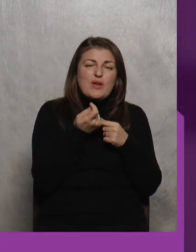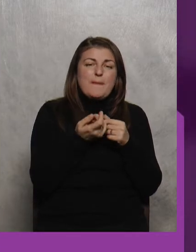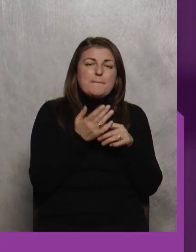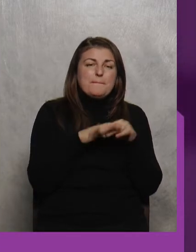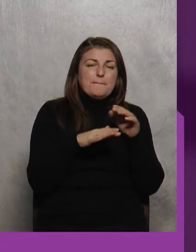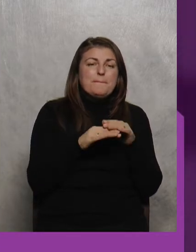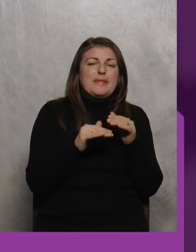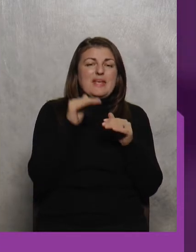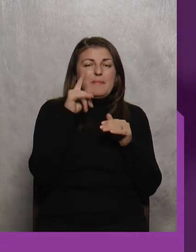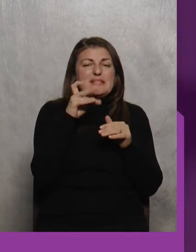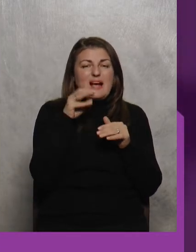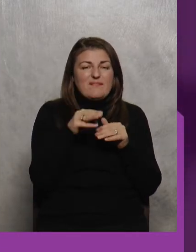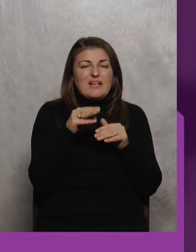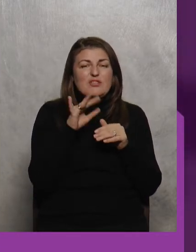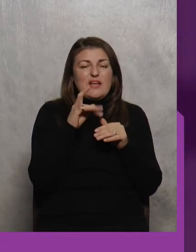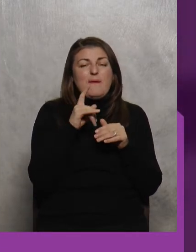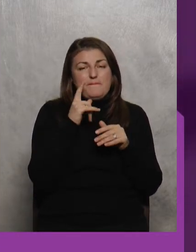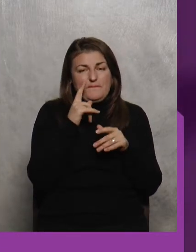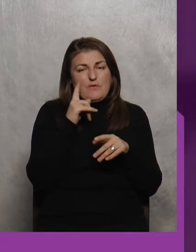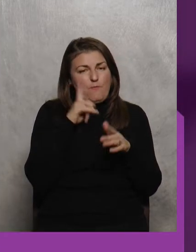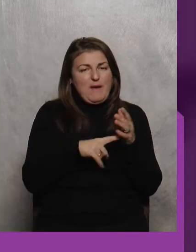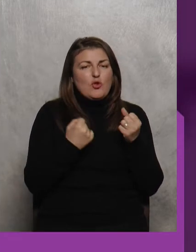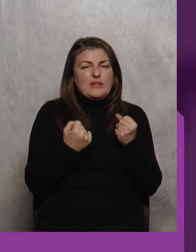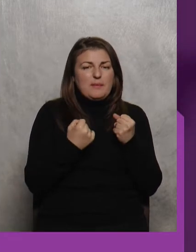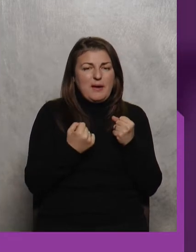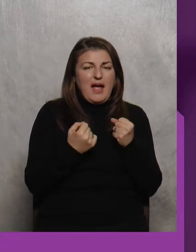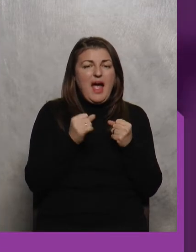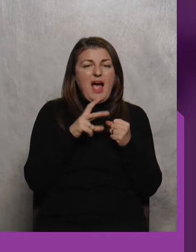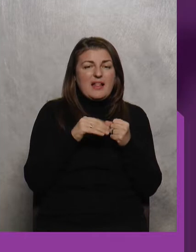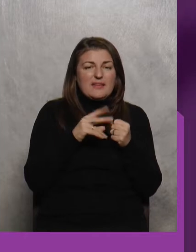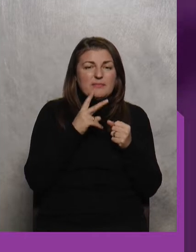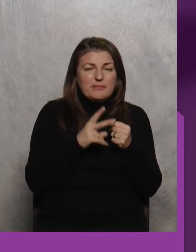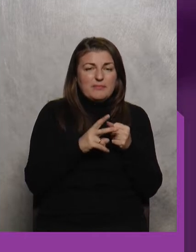піднімає захват. В'ячеслав Хіхлов впевнено тримає,